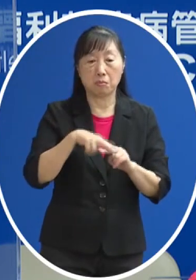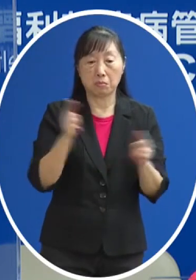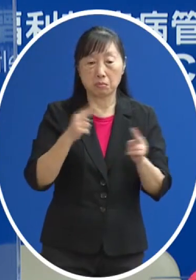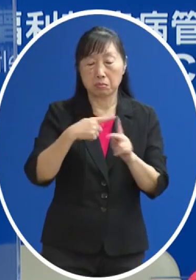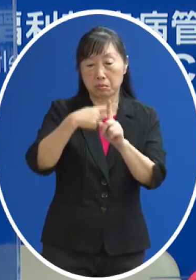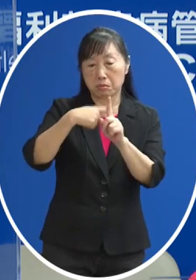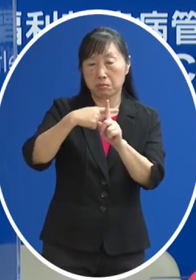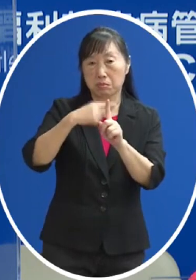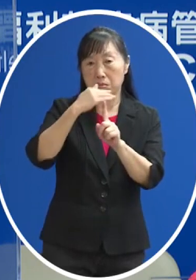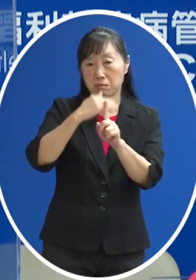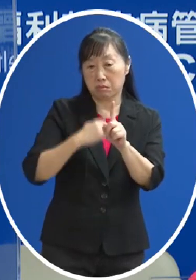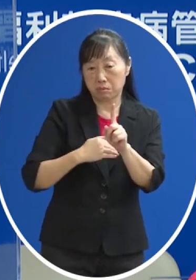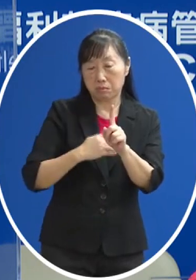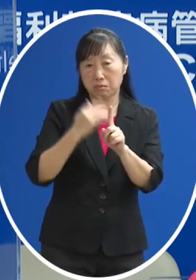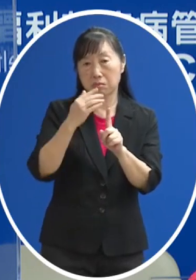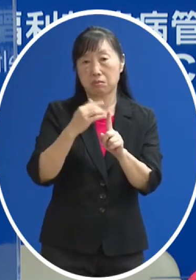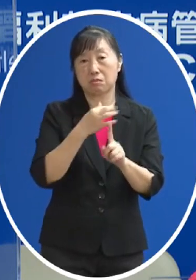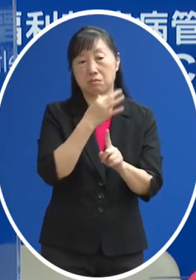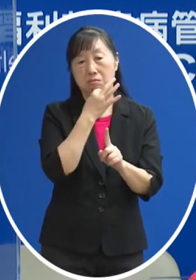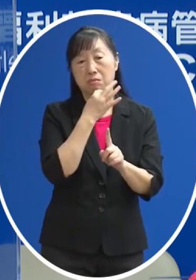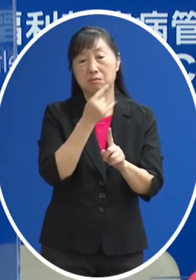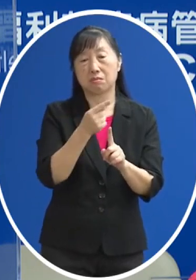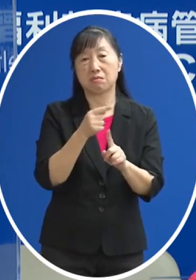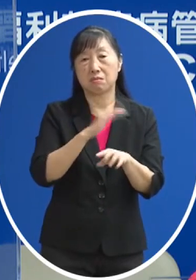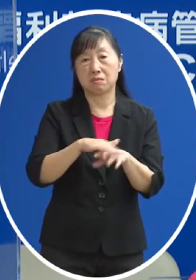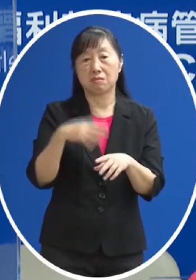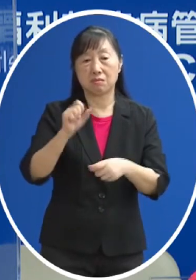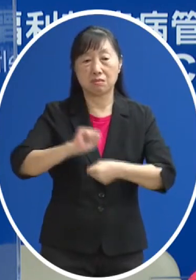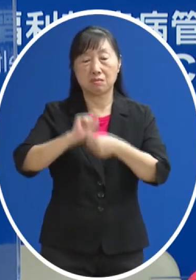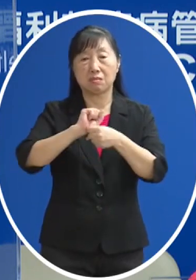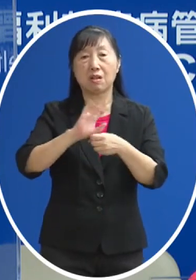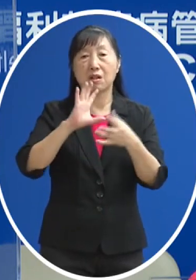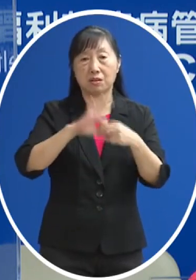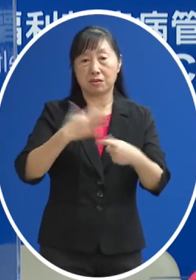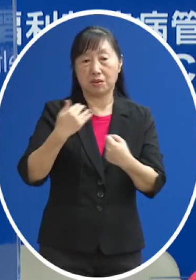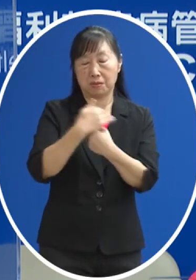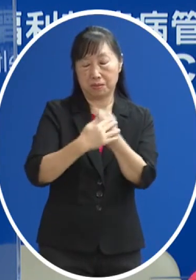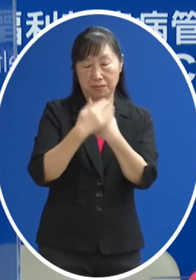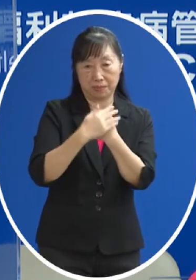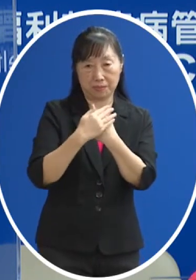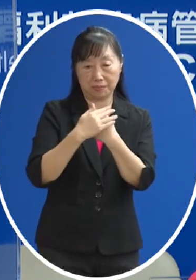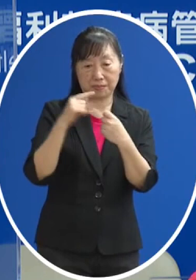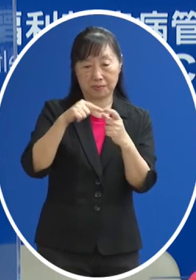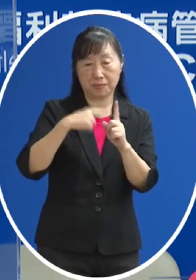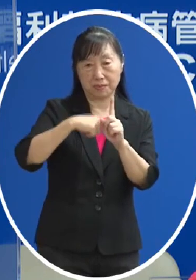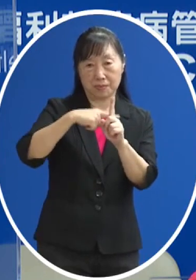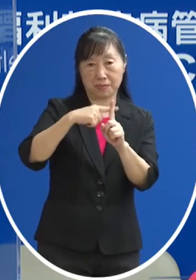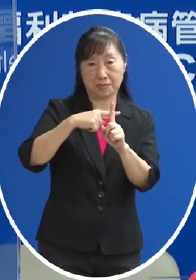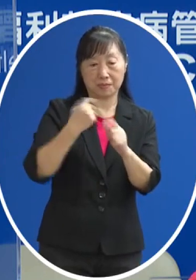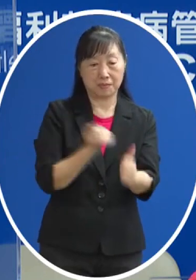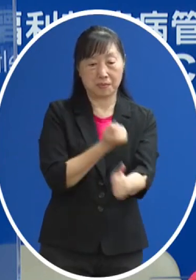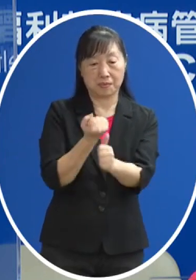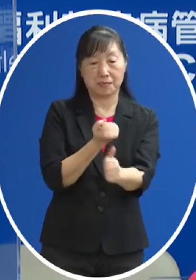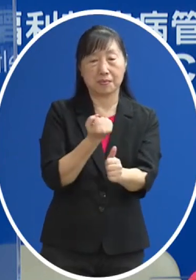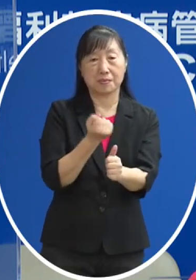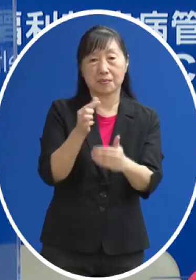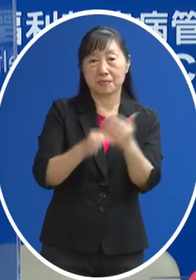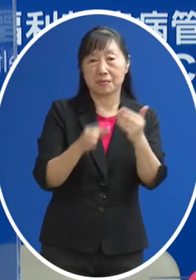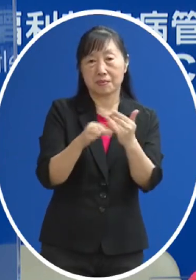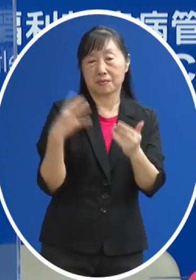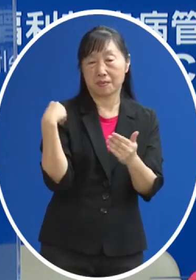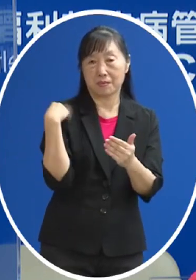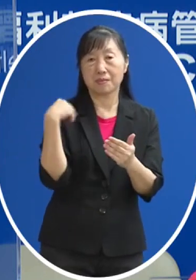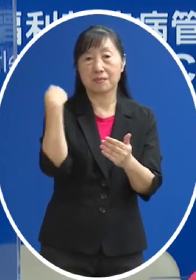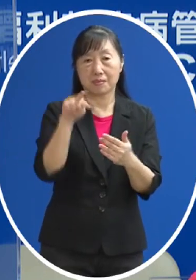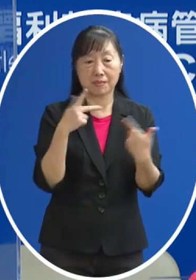度，那都会看起来都有另外的一波。但是维持一定强度的一个管理措施，那再配